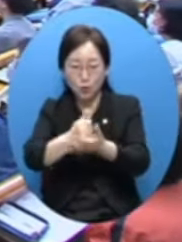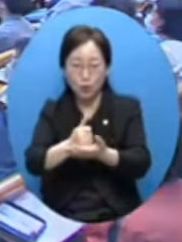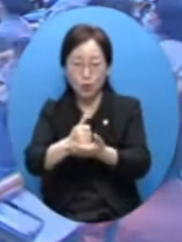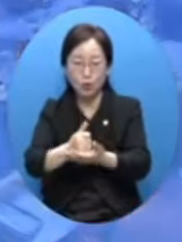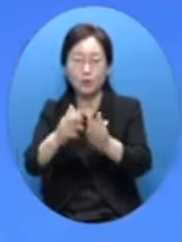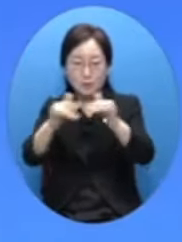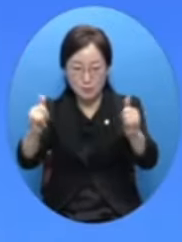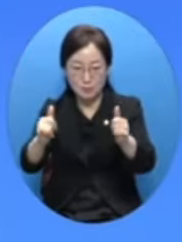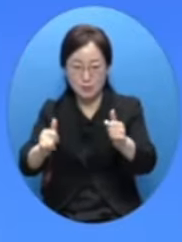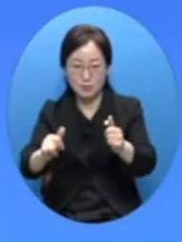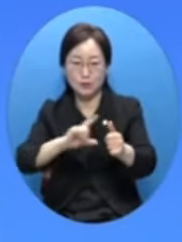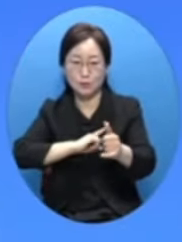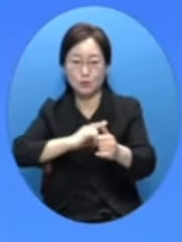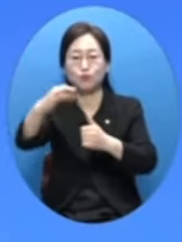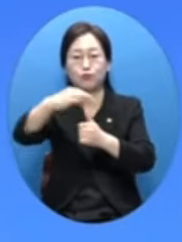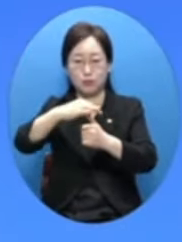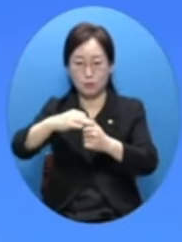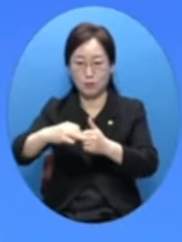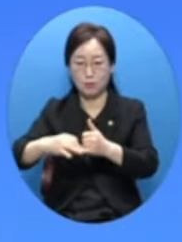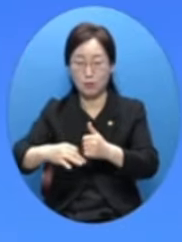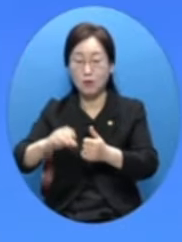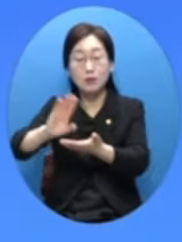크리스찬이라는 이름은 그들이